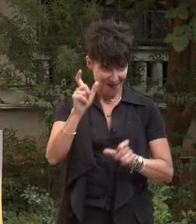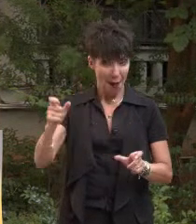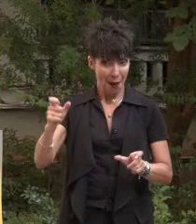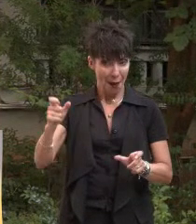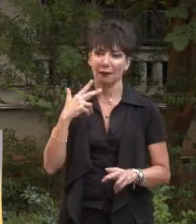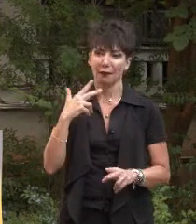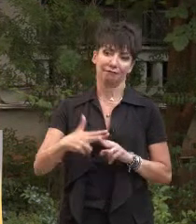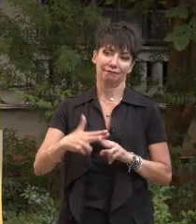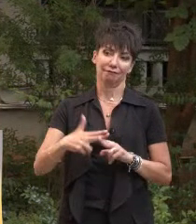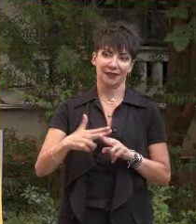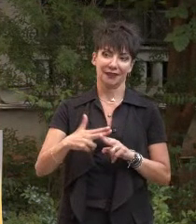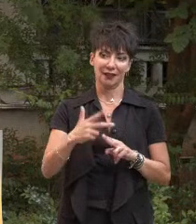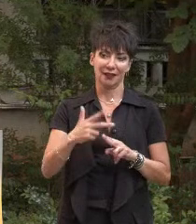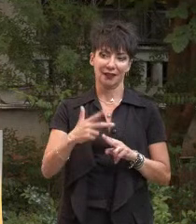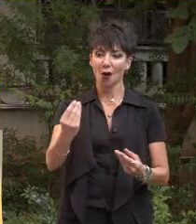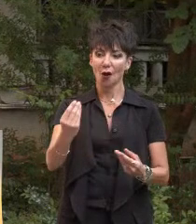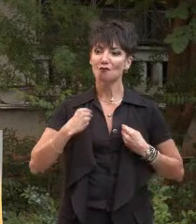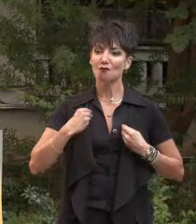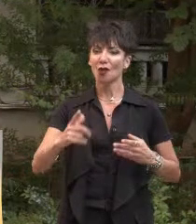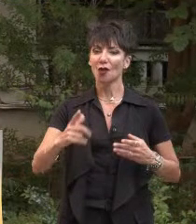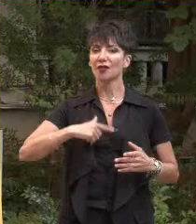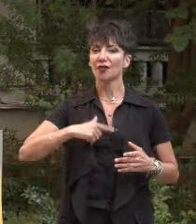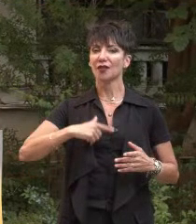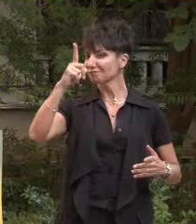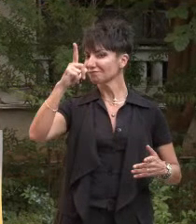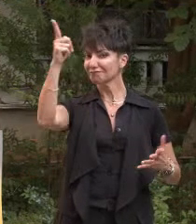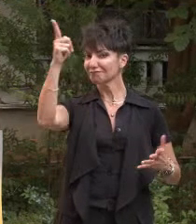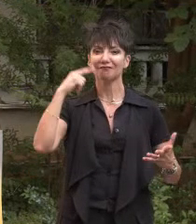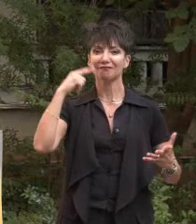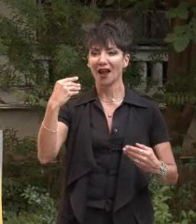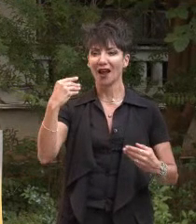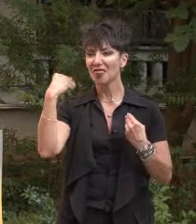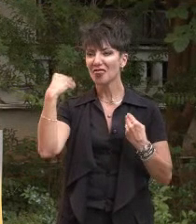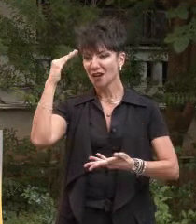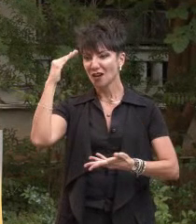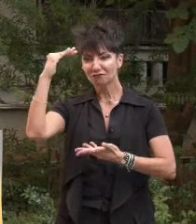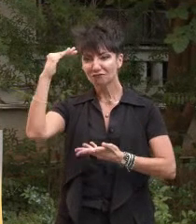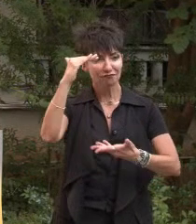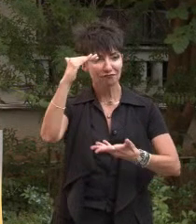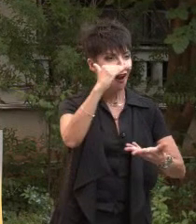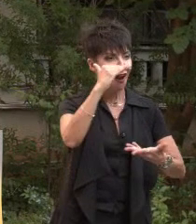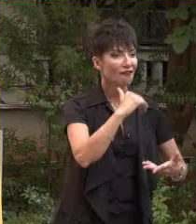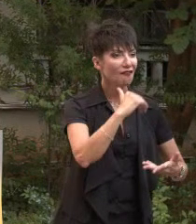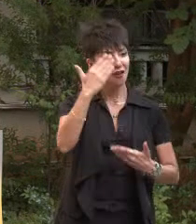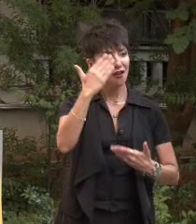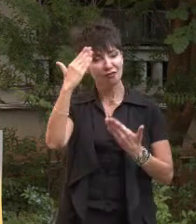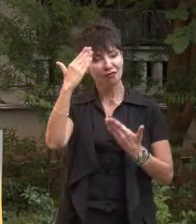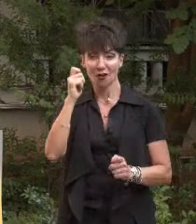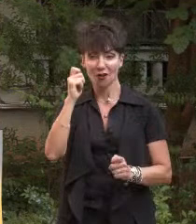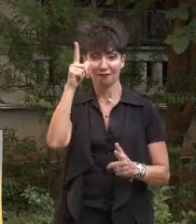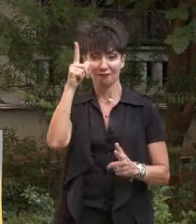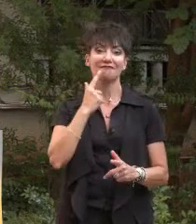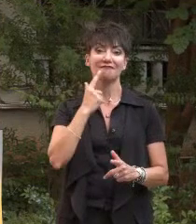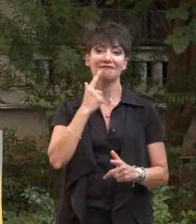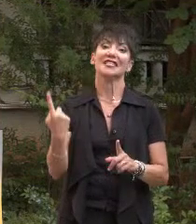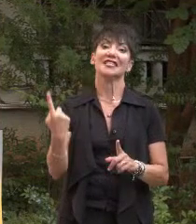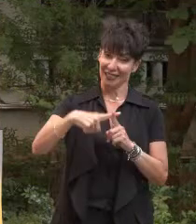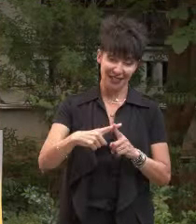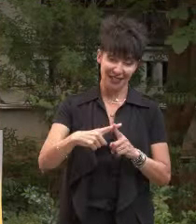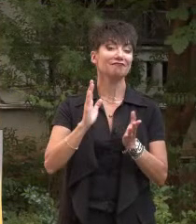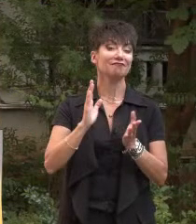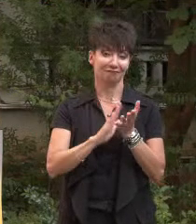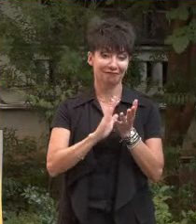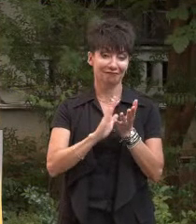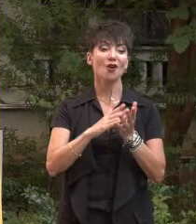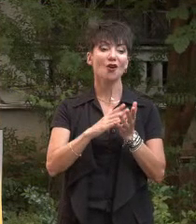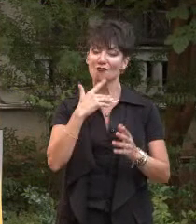το καλύτερο. Μας κάνουν υπερήφανους, τους επενούμε, τους θαυμάζουμε και κυρίως τους χειροκροτούμε, γιατί